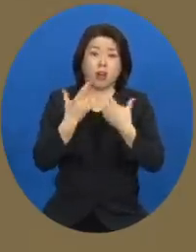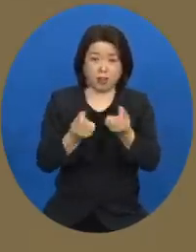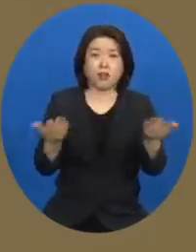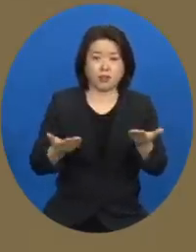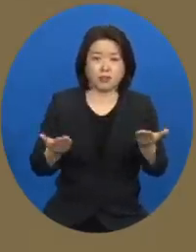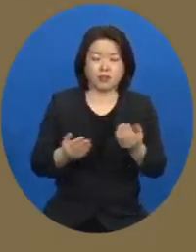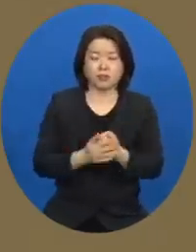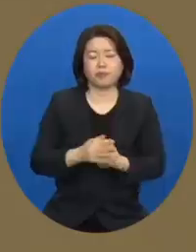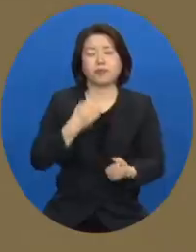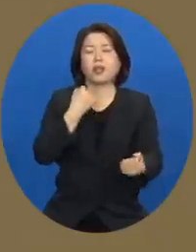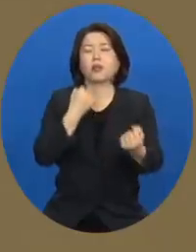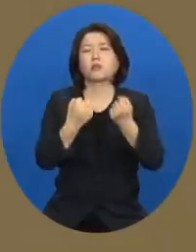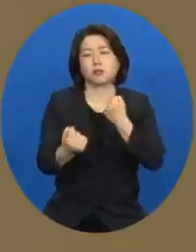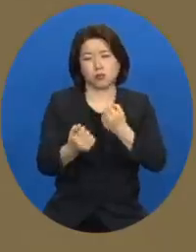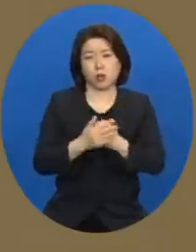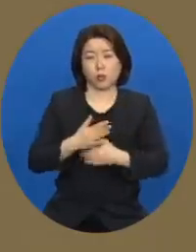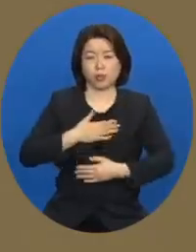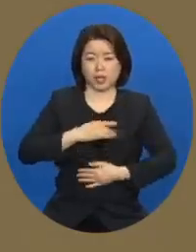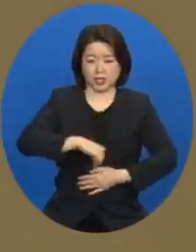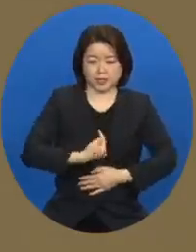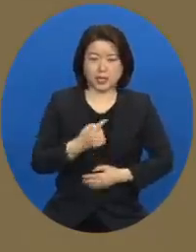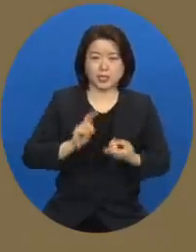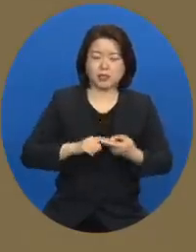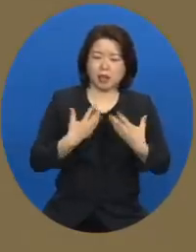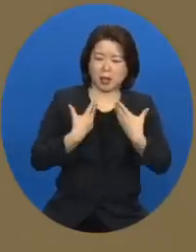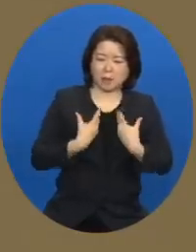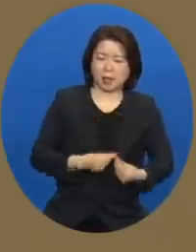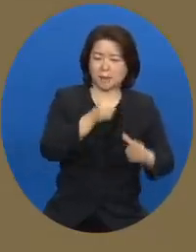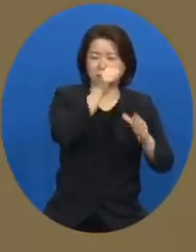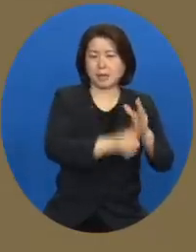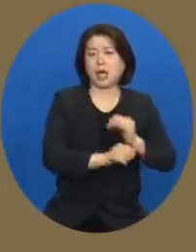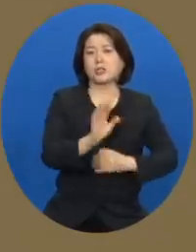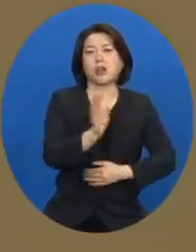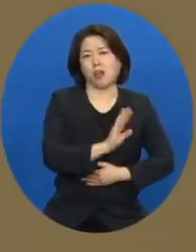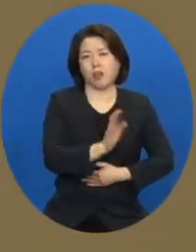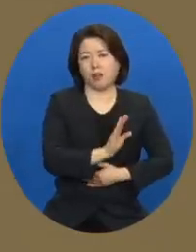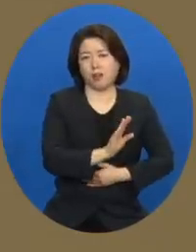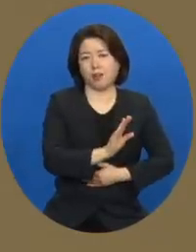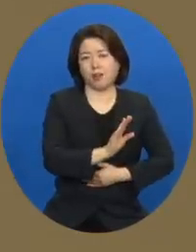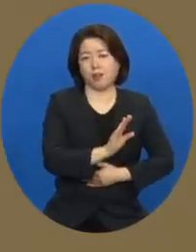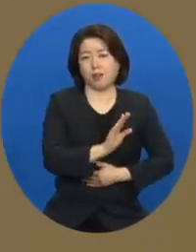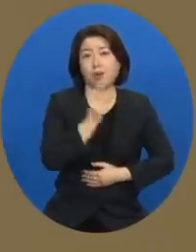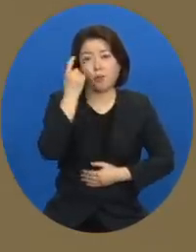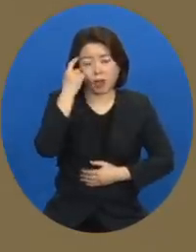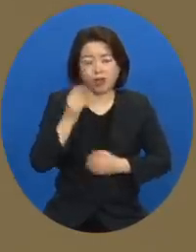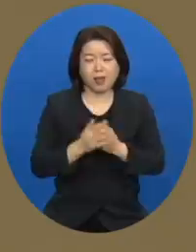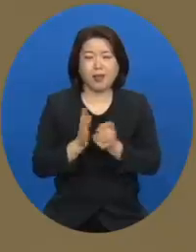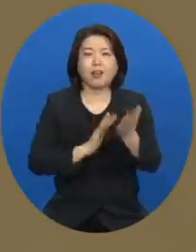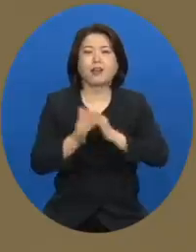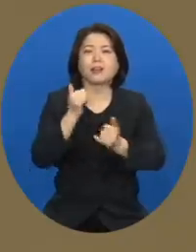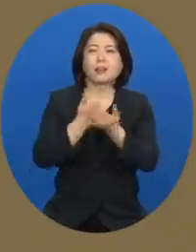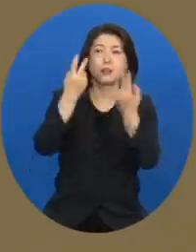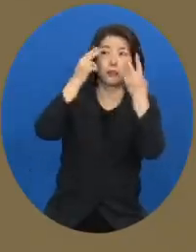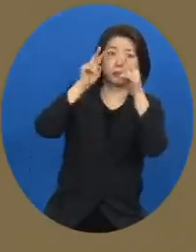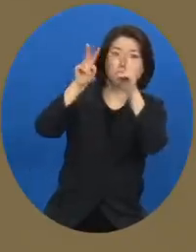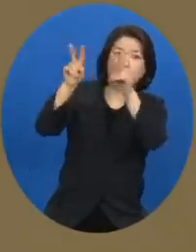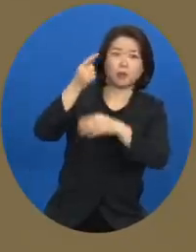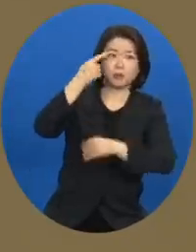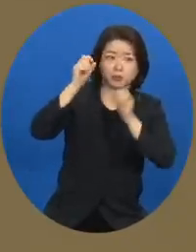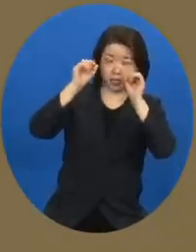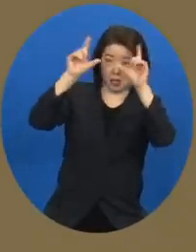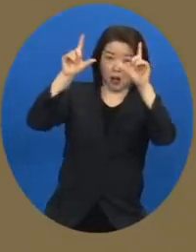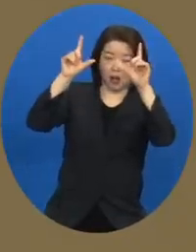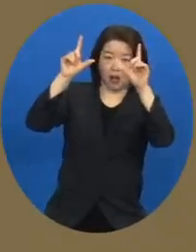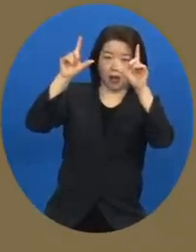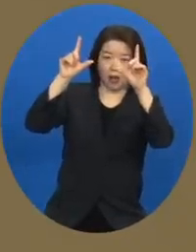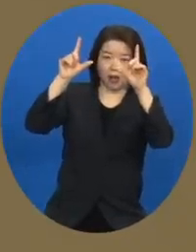그런데도 불구하고 저 자신에 대한 좌절감에 빠지지 않은 것은 예수님을 바라보는 눈이 열리게